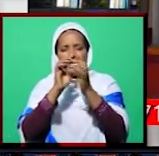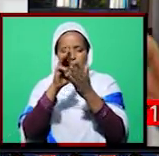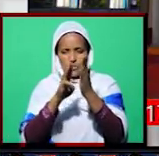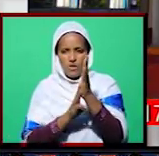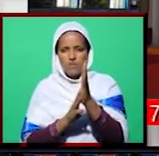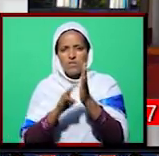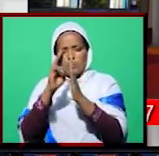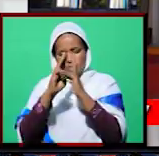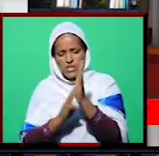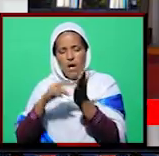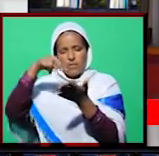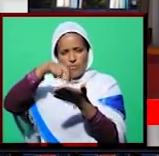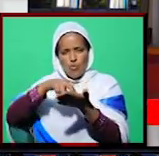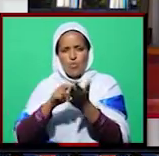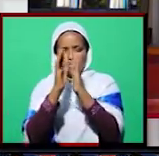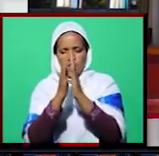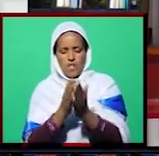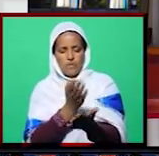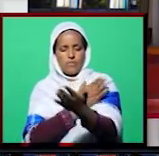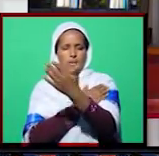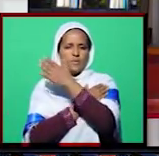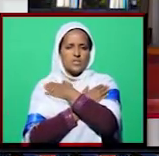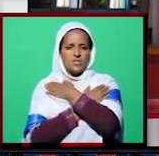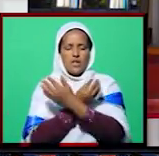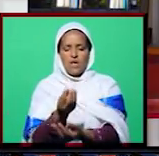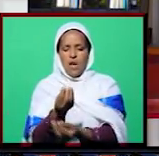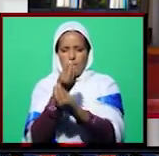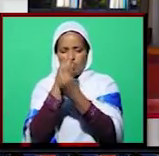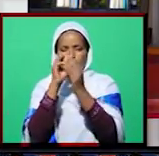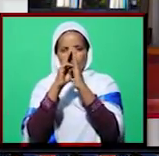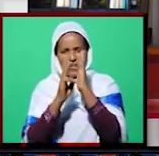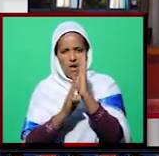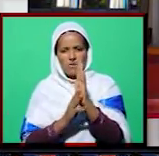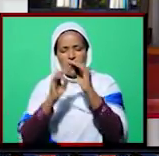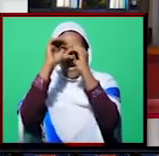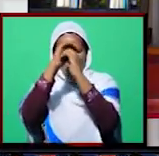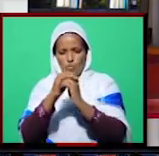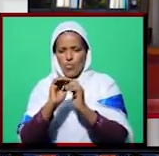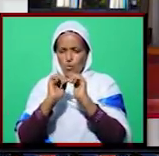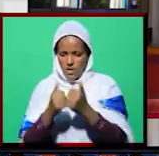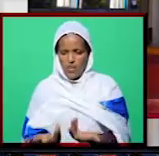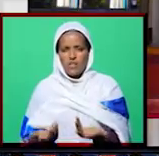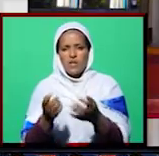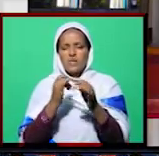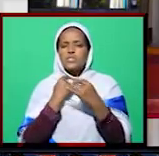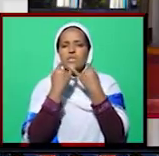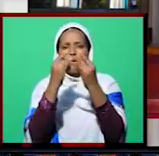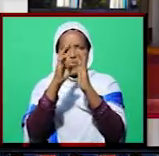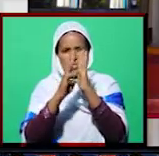ይሄ ቅዳሴው ስርዓት፣ በስርዓት መቆምን፣ በስርዓት መልበስን፣ ያመጋገቡን ስርዓት፣ ስርዓት